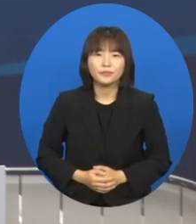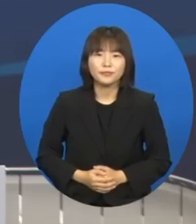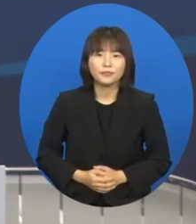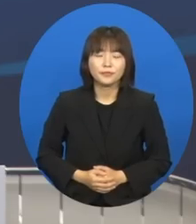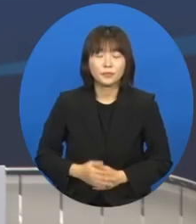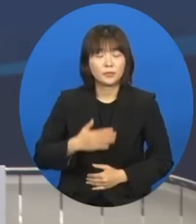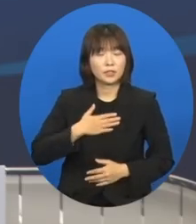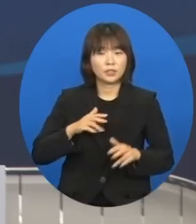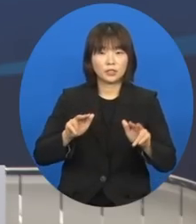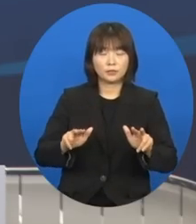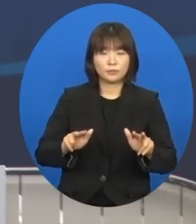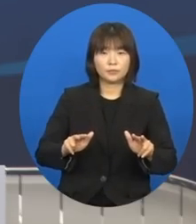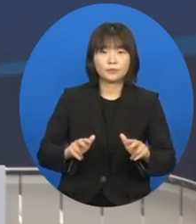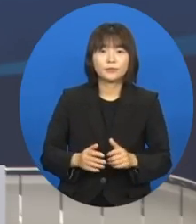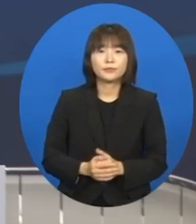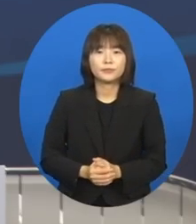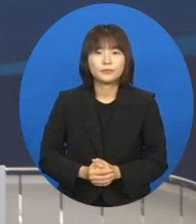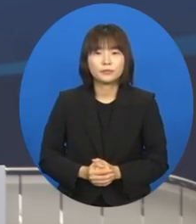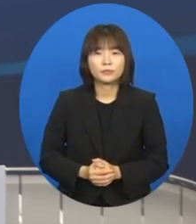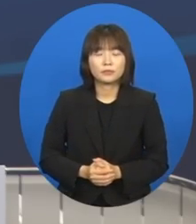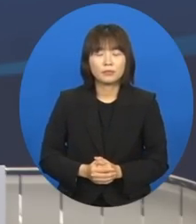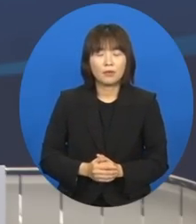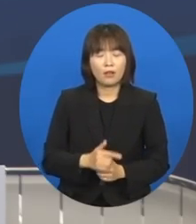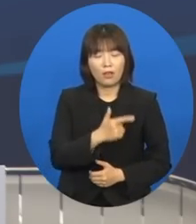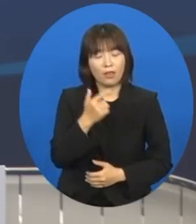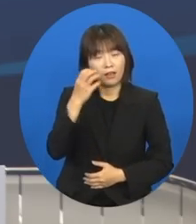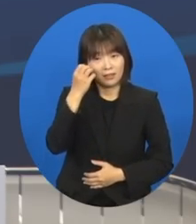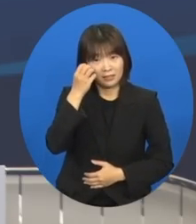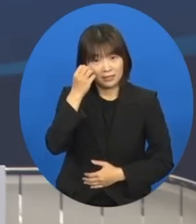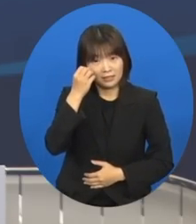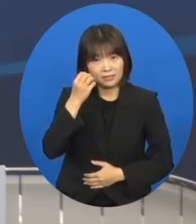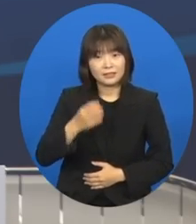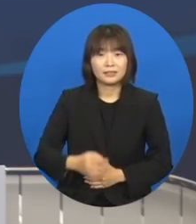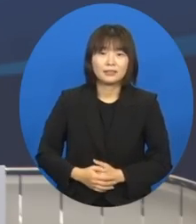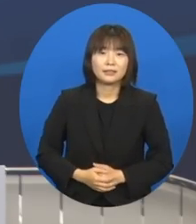전 지금도 너무나 신기합니다.